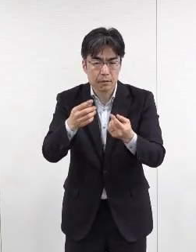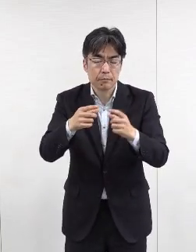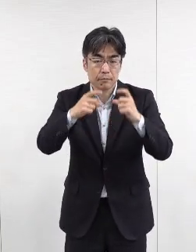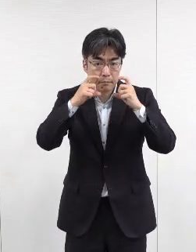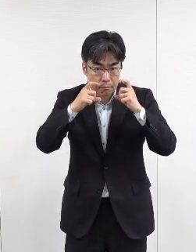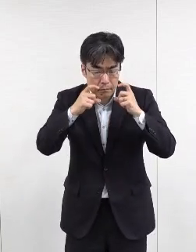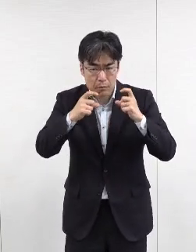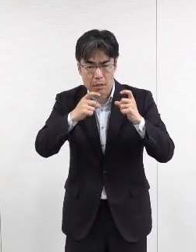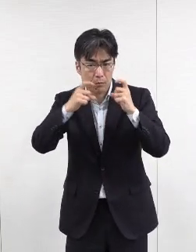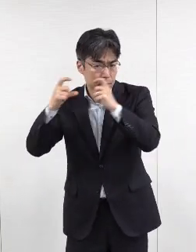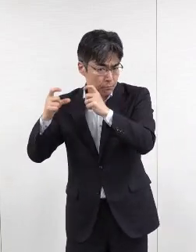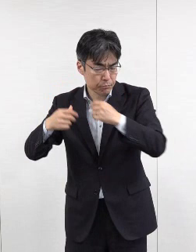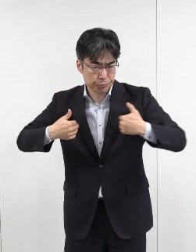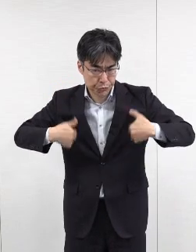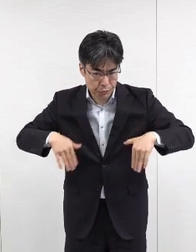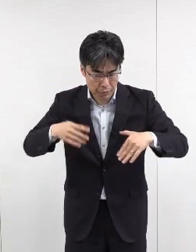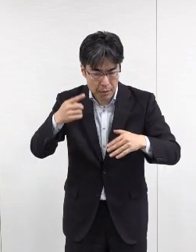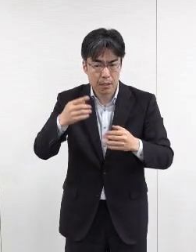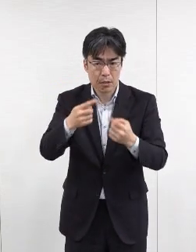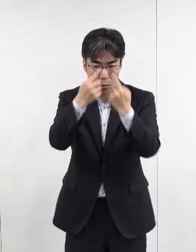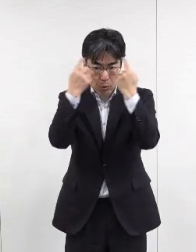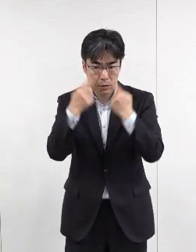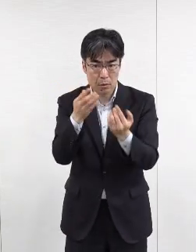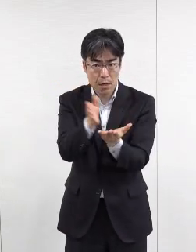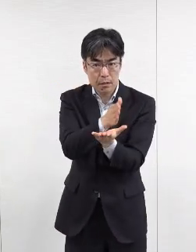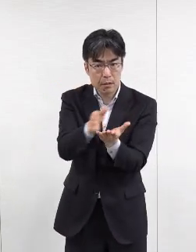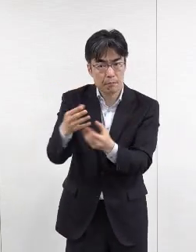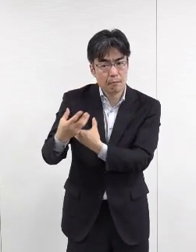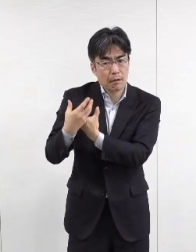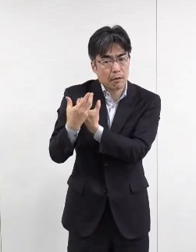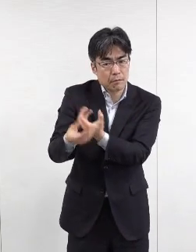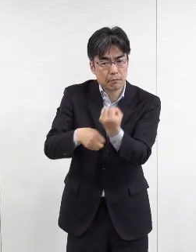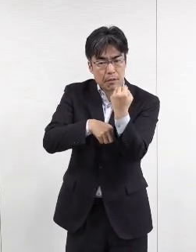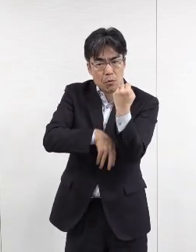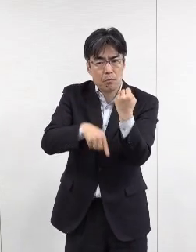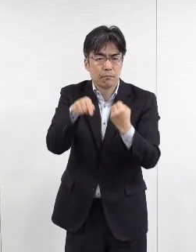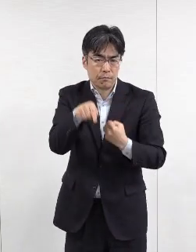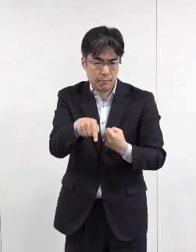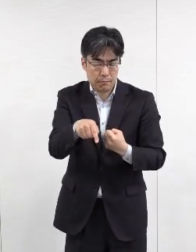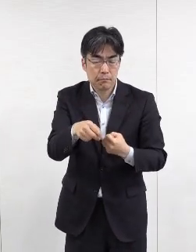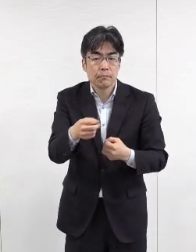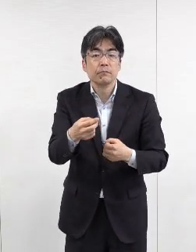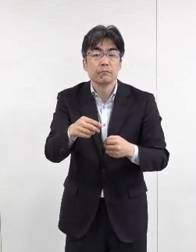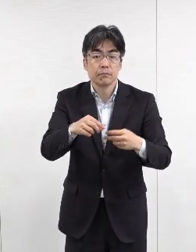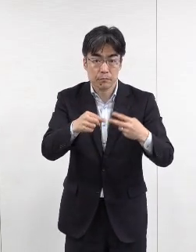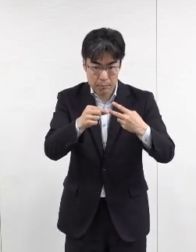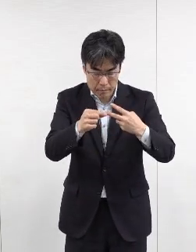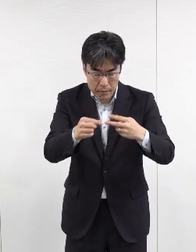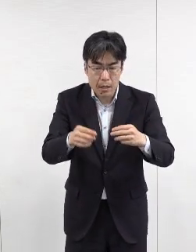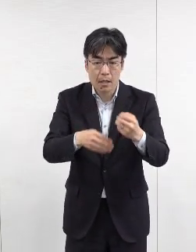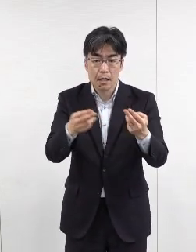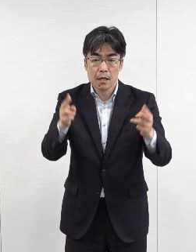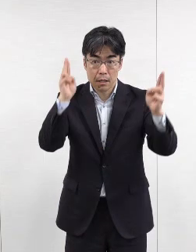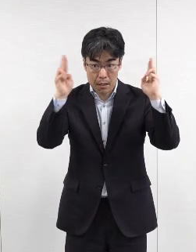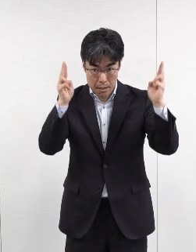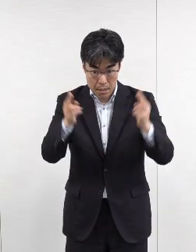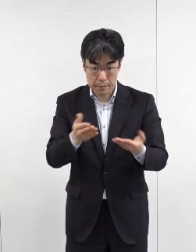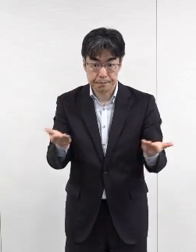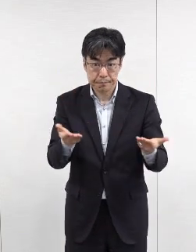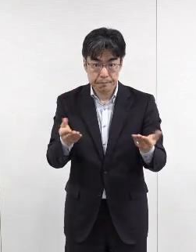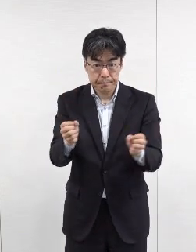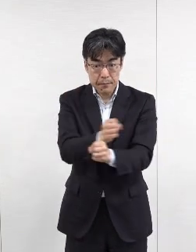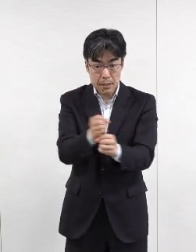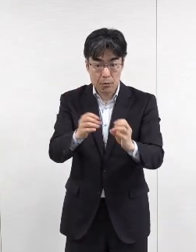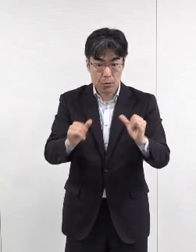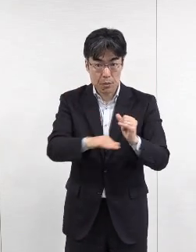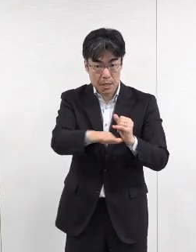の判断に委ねることを基本とする事業者が感染対策上または